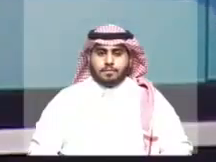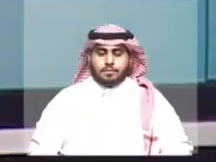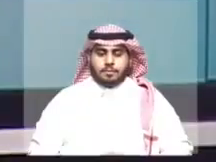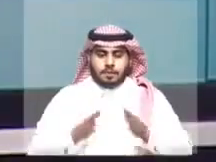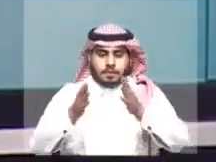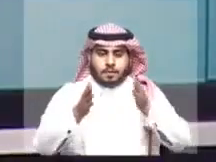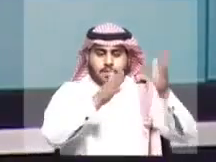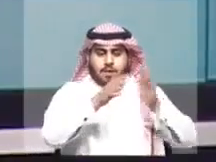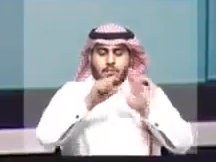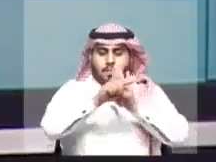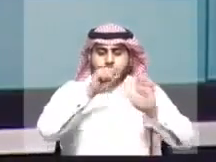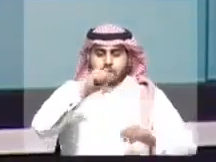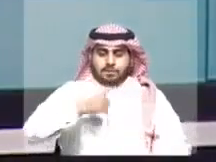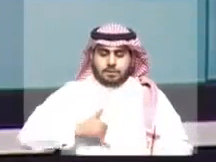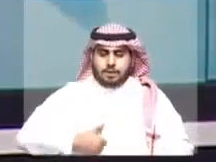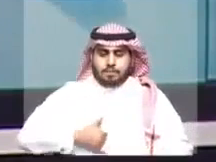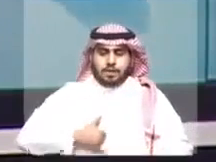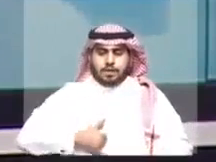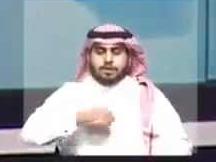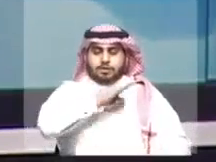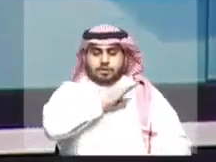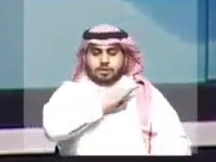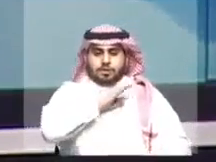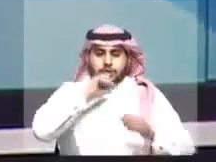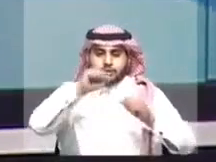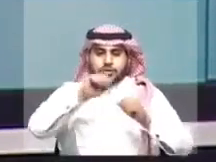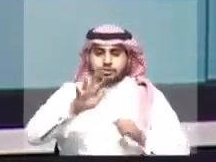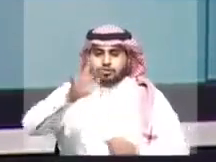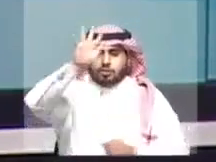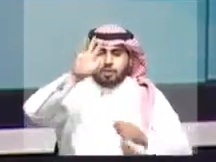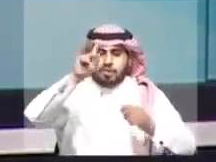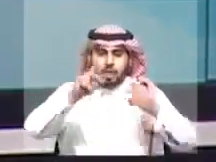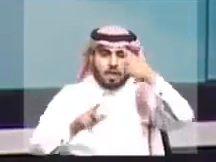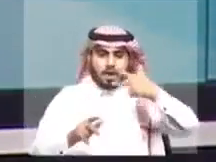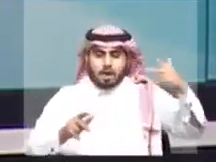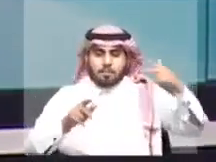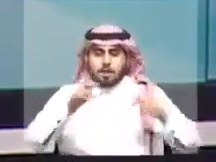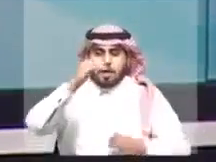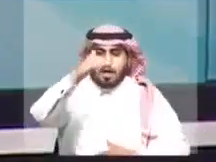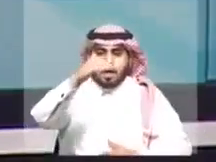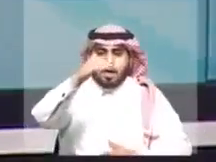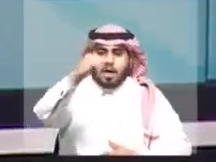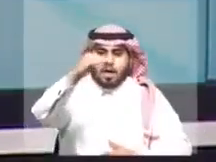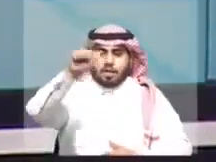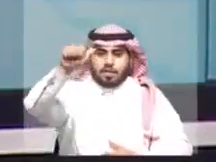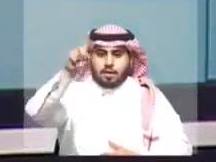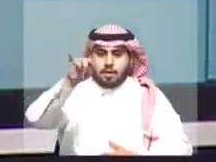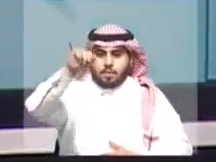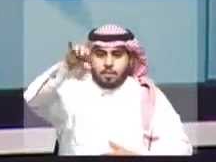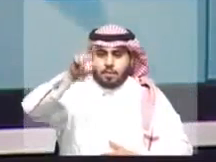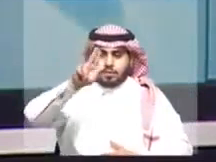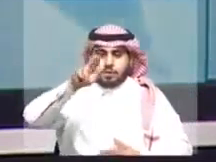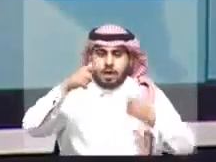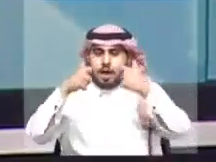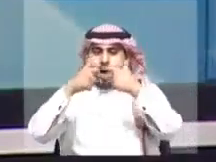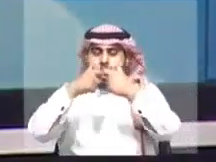في الشأن اليمني، استطاعت قوات الشرعية تأمين مناطق شمال وغرب حضرموت بعد يوم واحد من بدء عملية